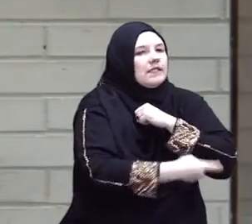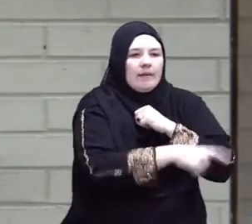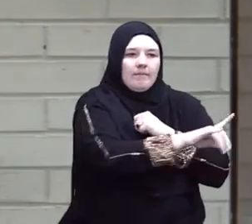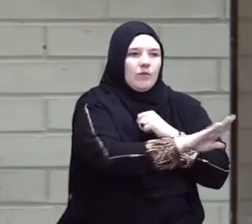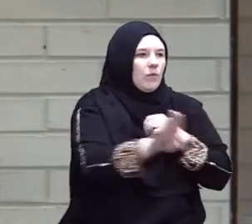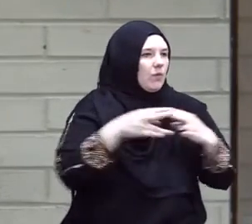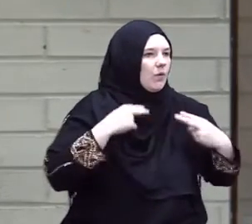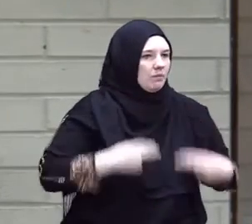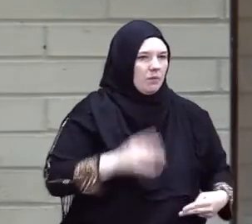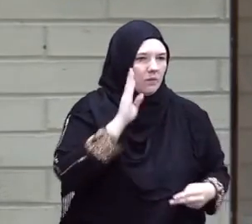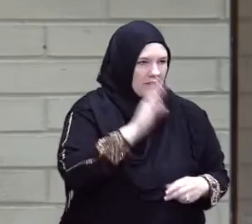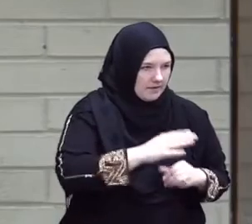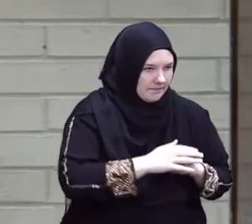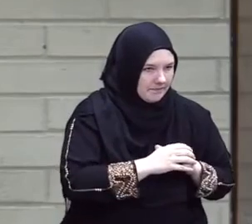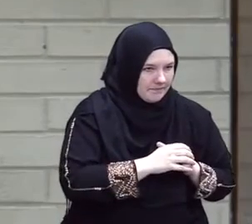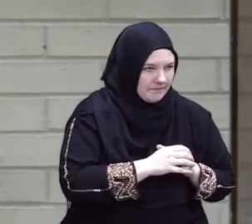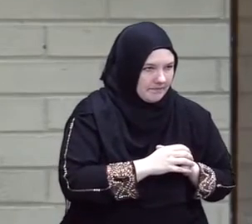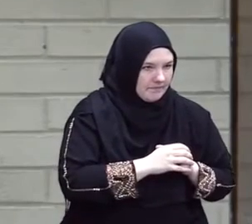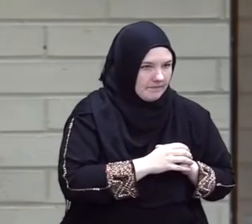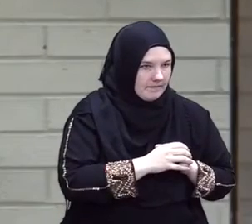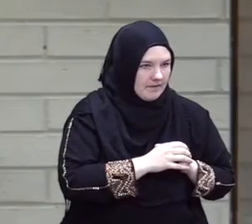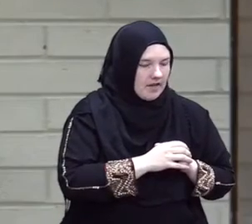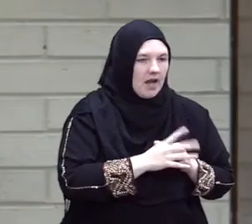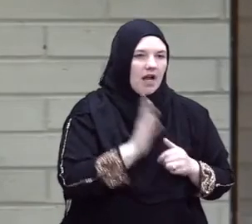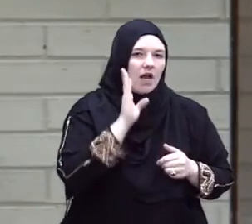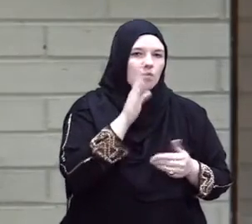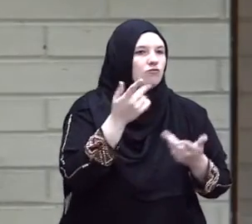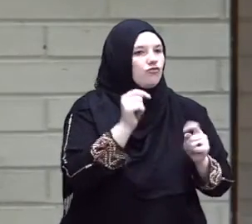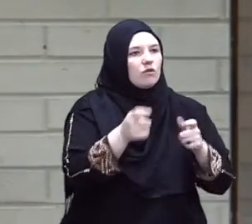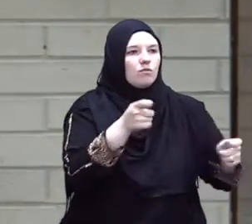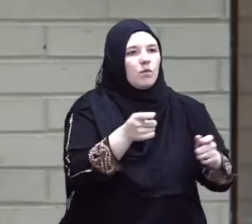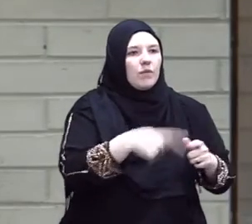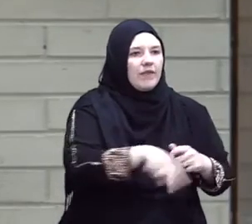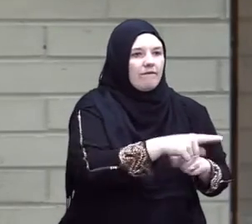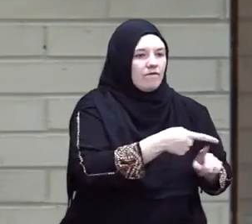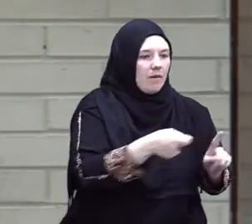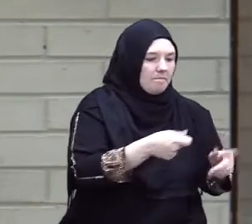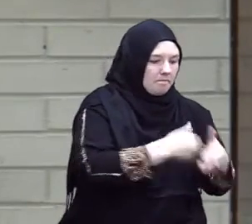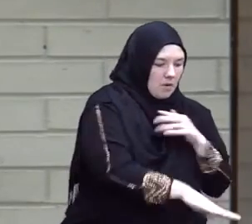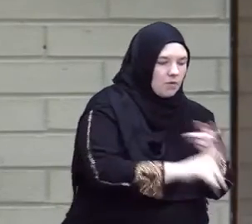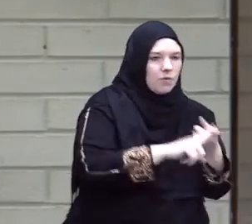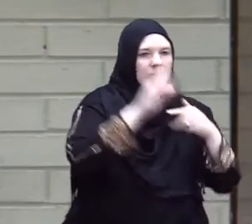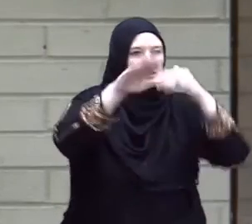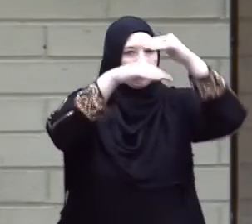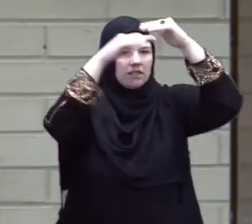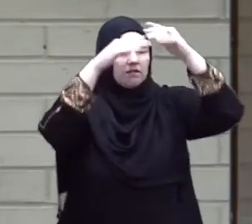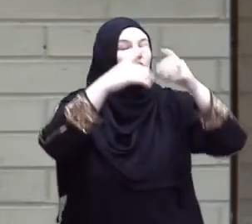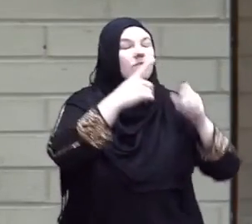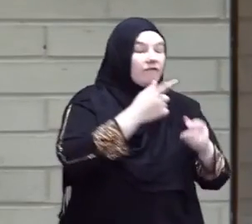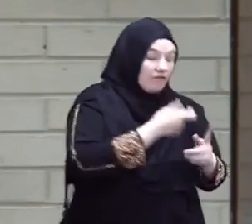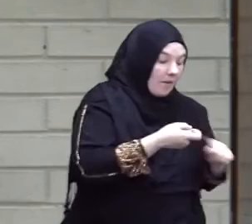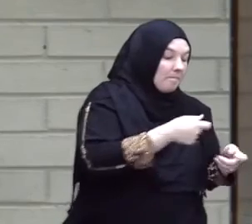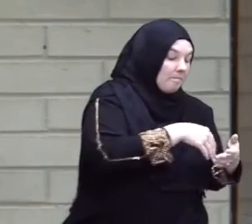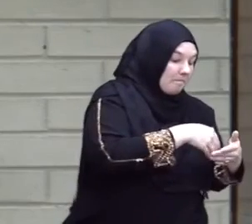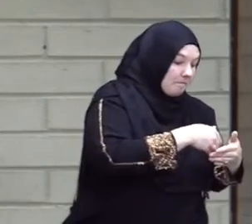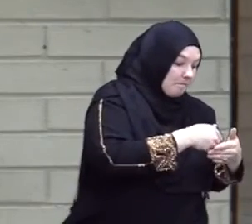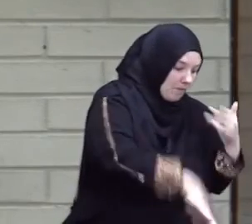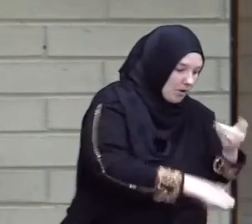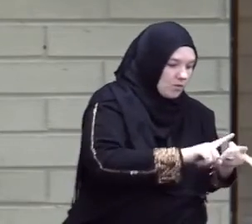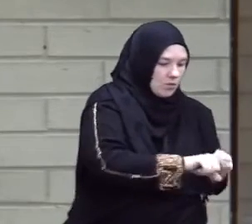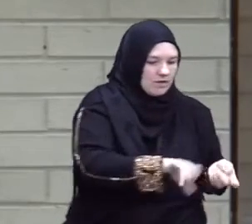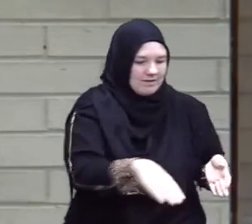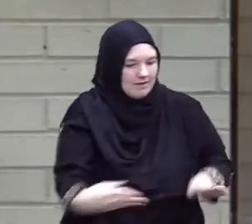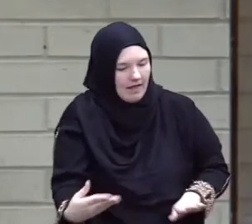لَأَحْتَنِكَنَّ ذُرِّيَّتَهُ. I will control them from birth to death. So Allah answered and said, "Inna